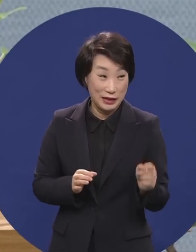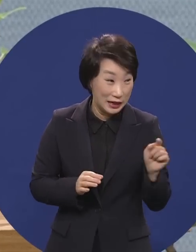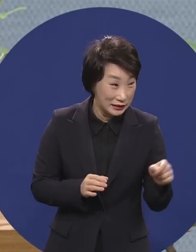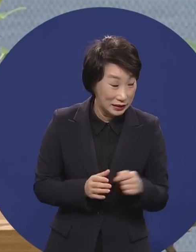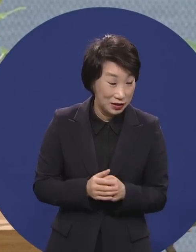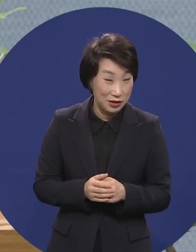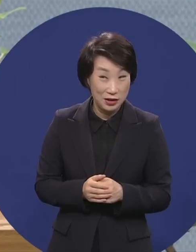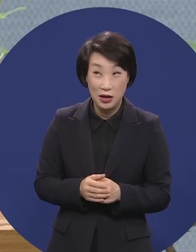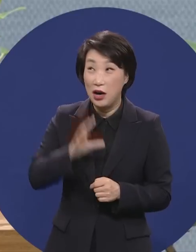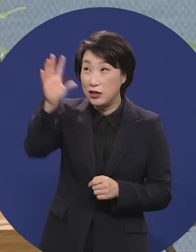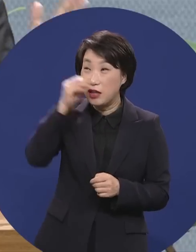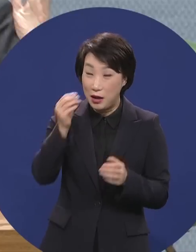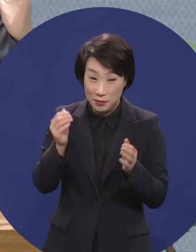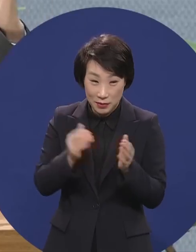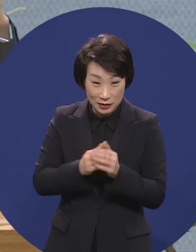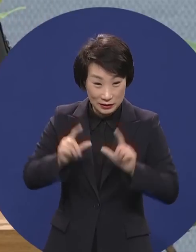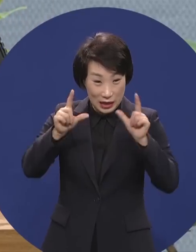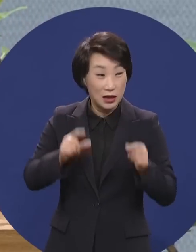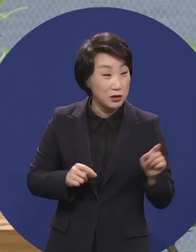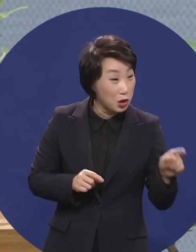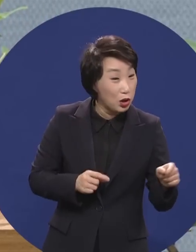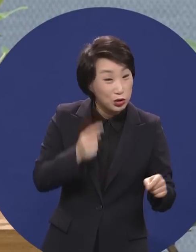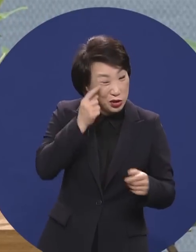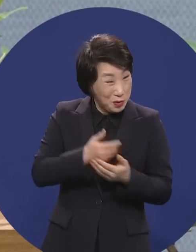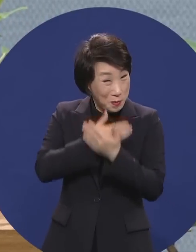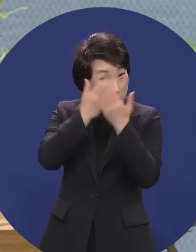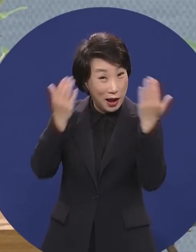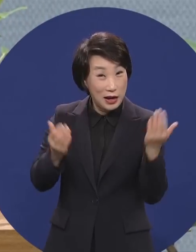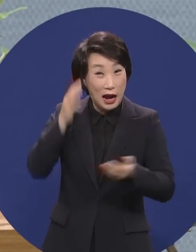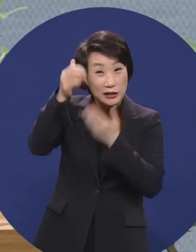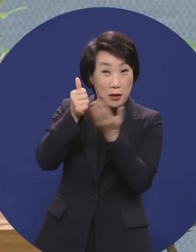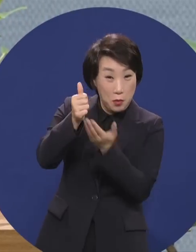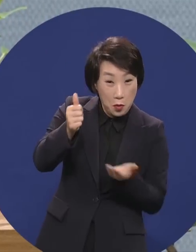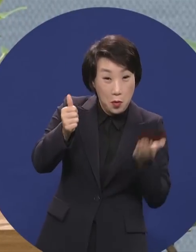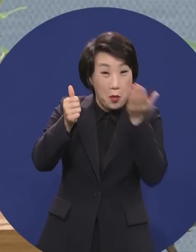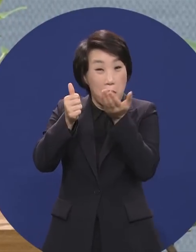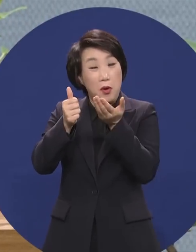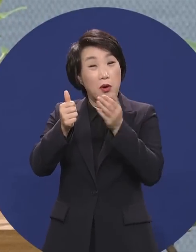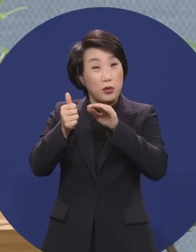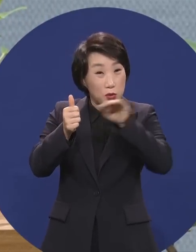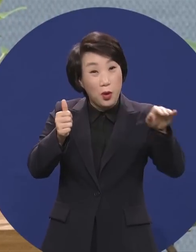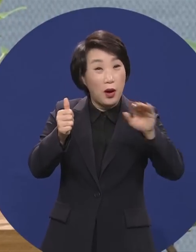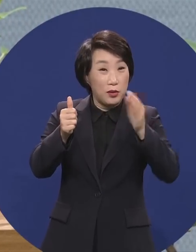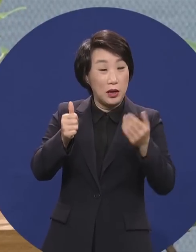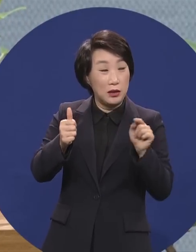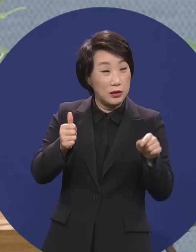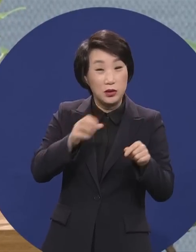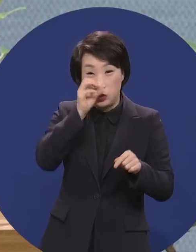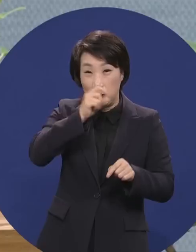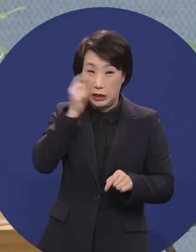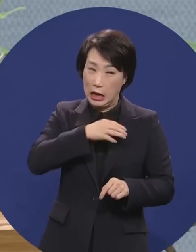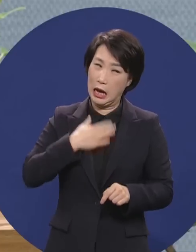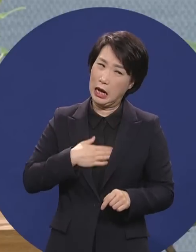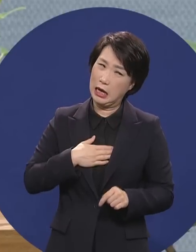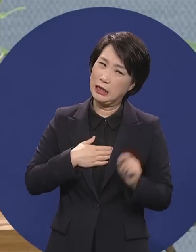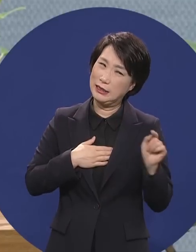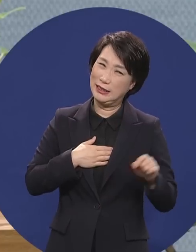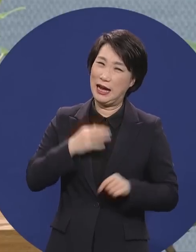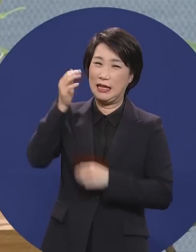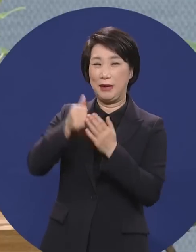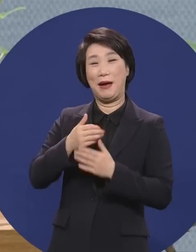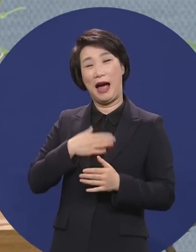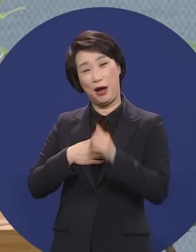그것을 먹는 날이면 너희 눈이 밝아 하나님과 같이 되어 선악을 알 줄을